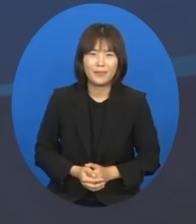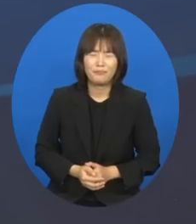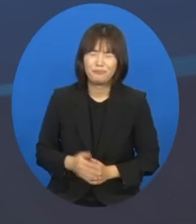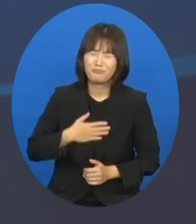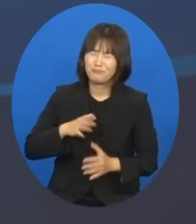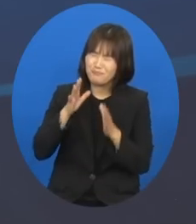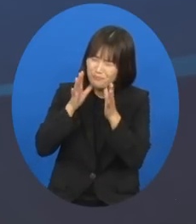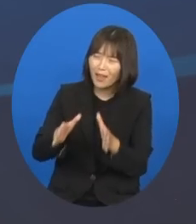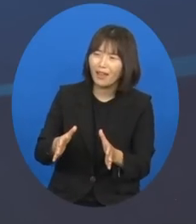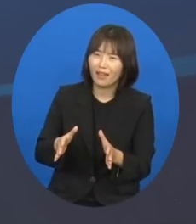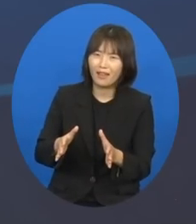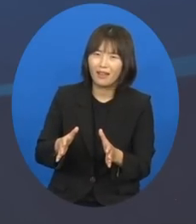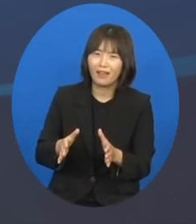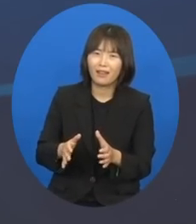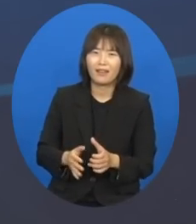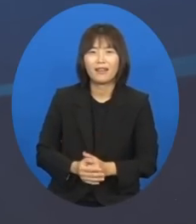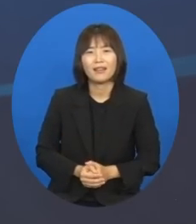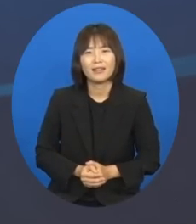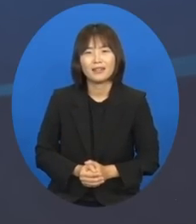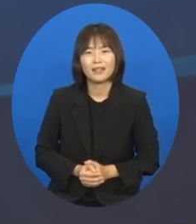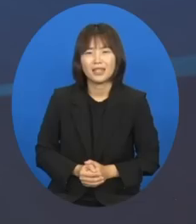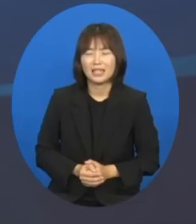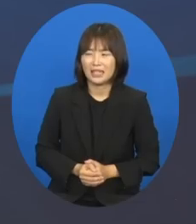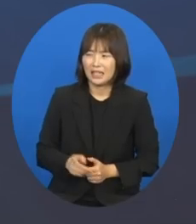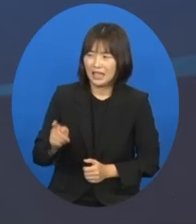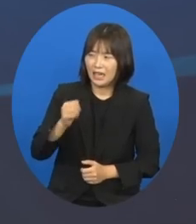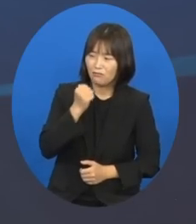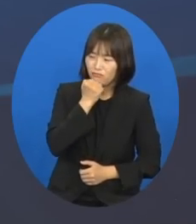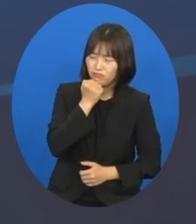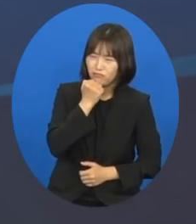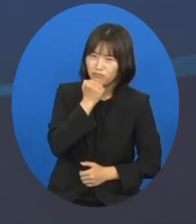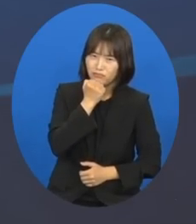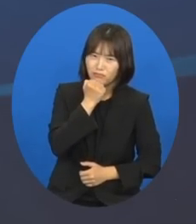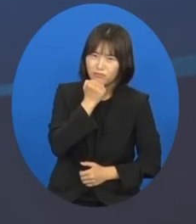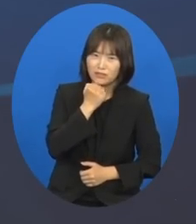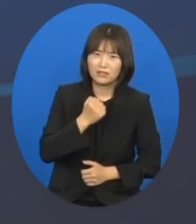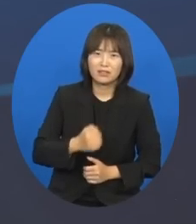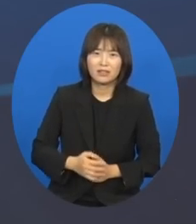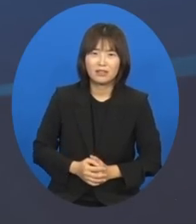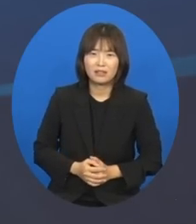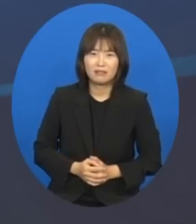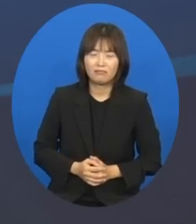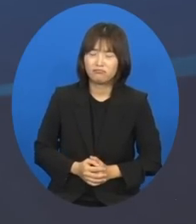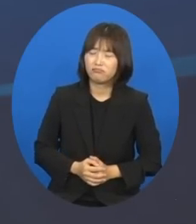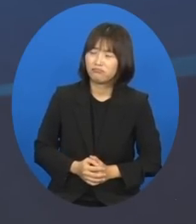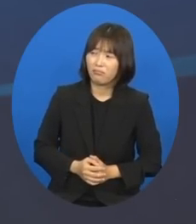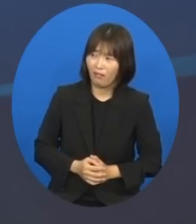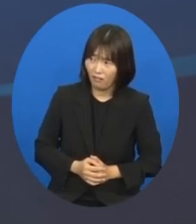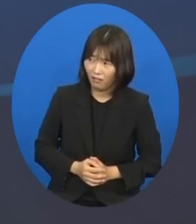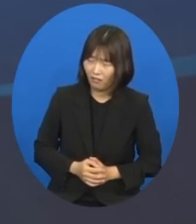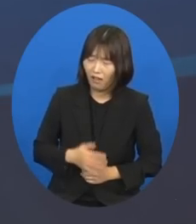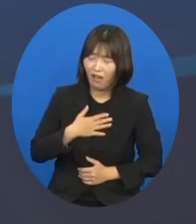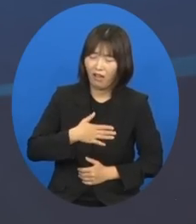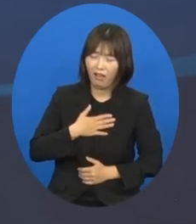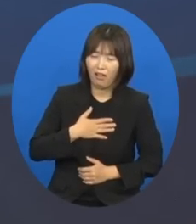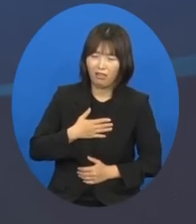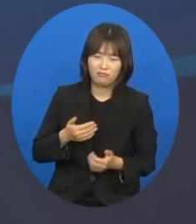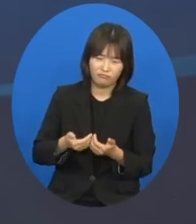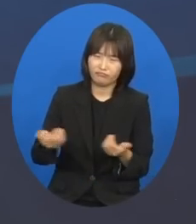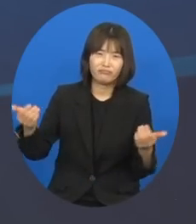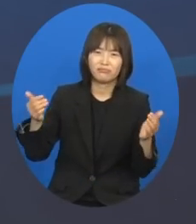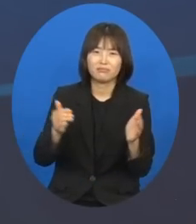속았잖아요 그래가지고 별 웃기는 사람 다 있다 싶어 가지고 아 그래요 하고는 그냥 헤어졌어요